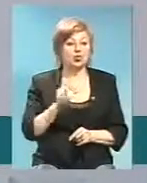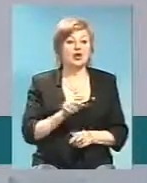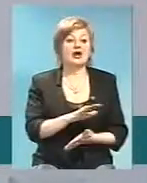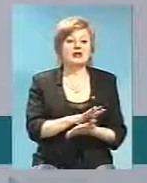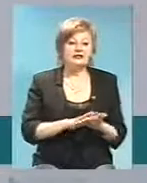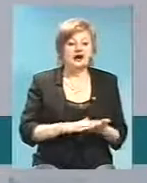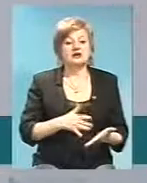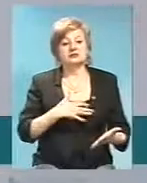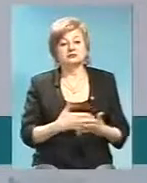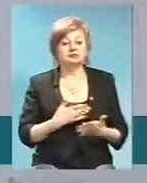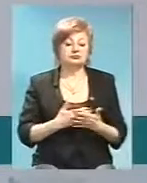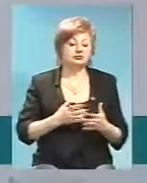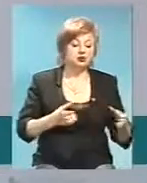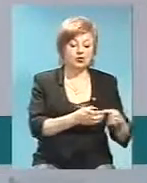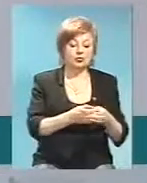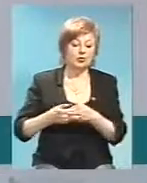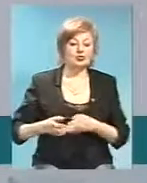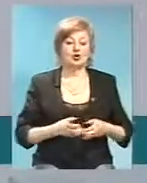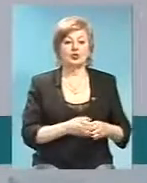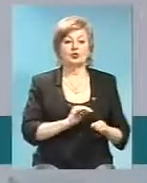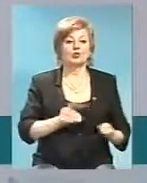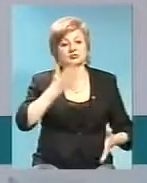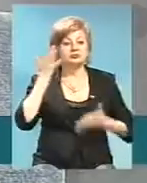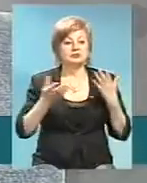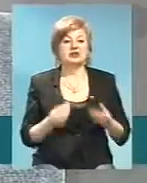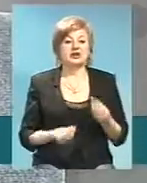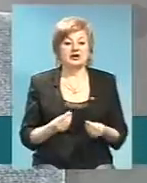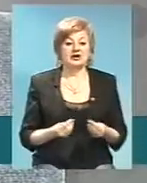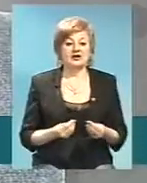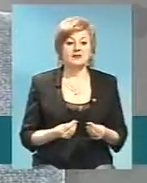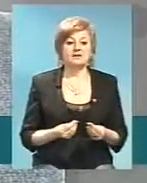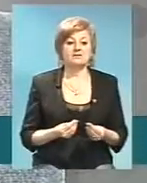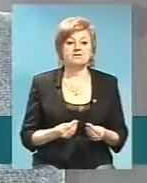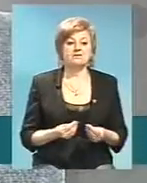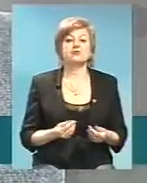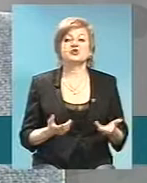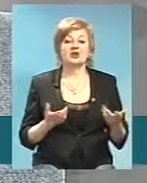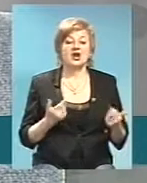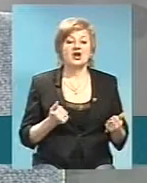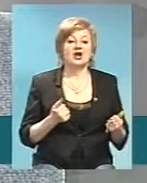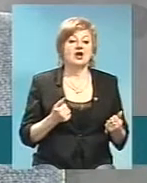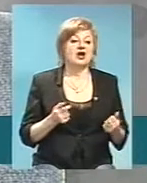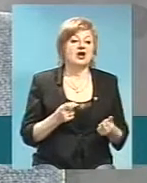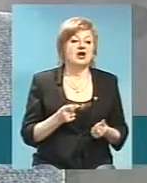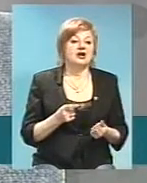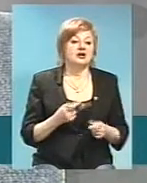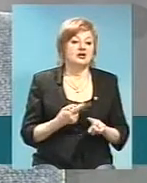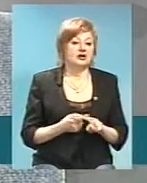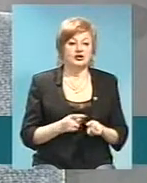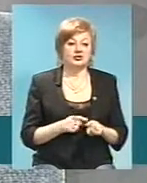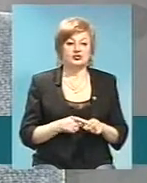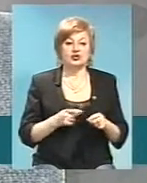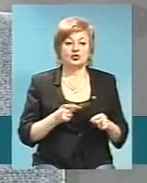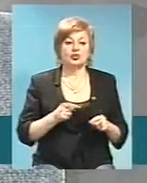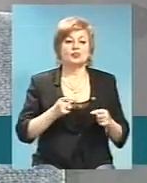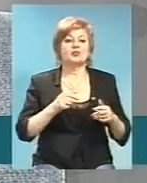активна робота в малих групах дітей. Ну, тобто, для того, щоб права всіх дітей у початковій школі, для щоб не було кожна... літніх шкіл, абсолютно, щоб